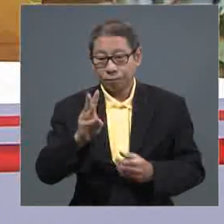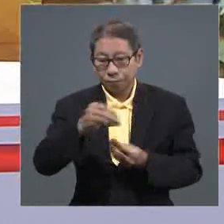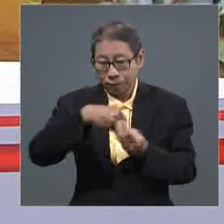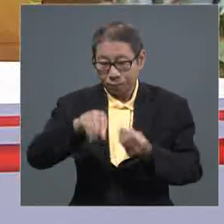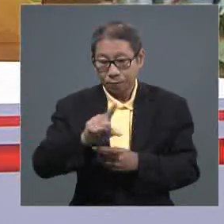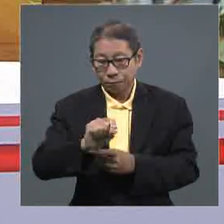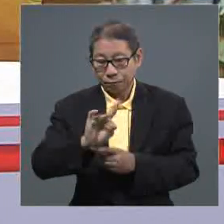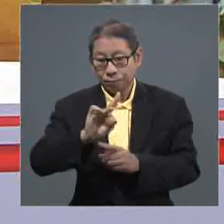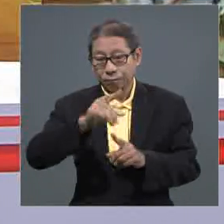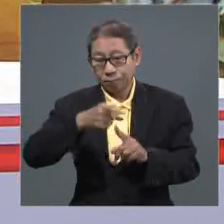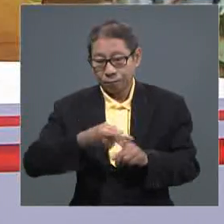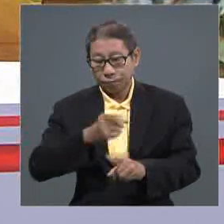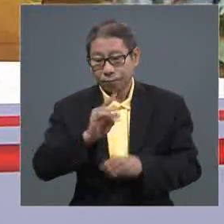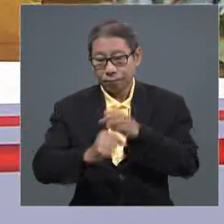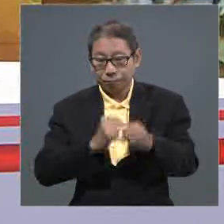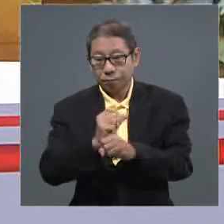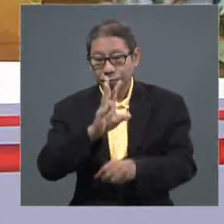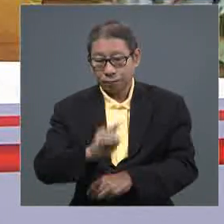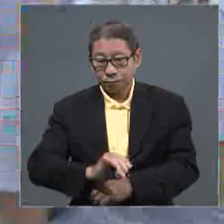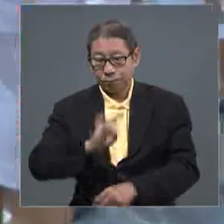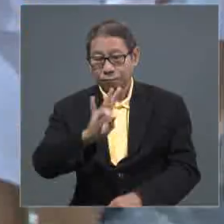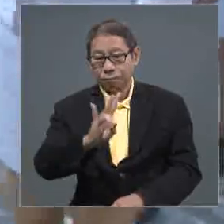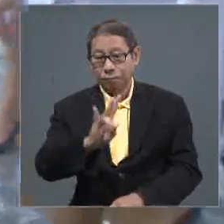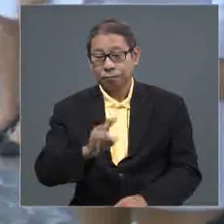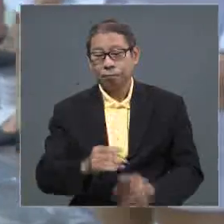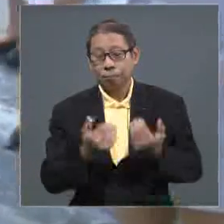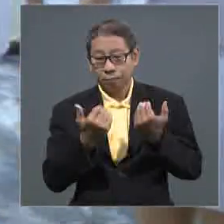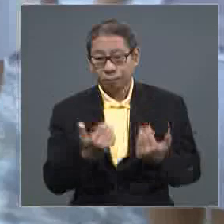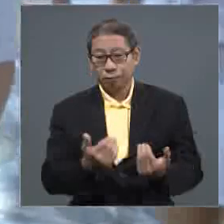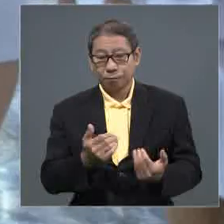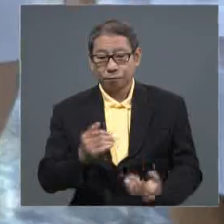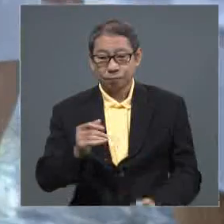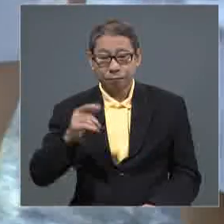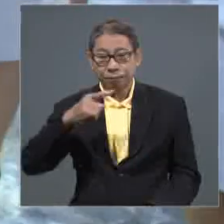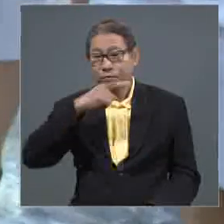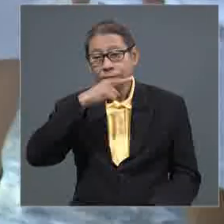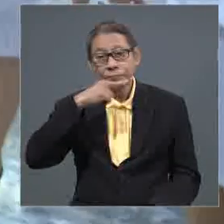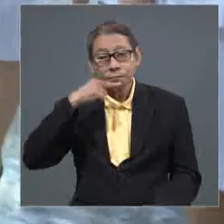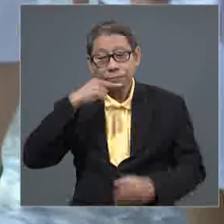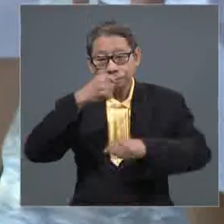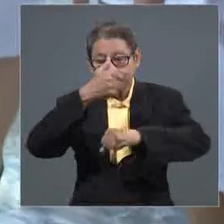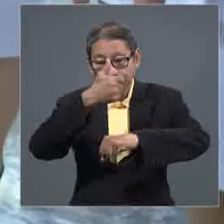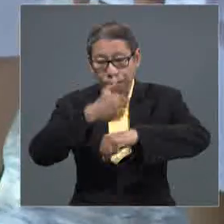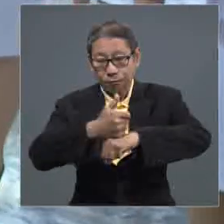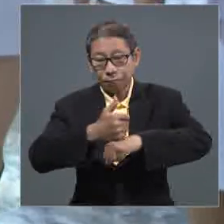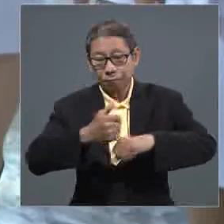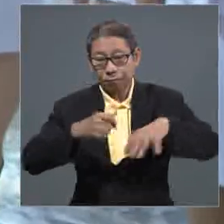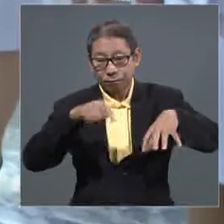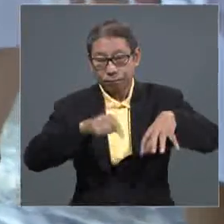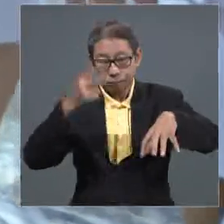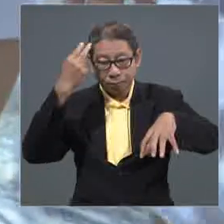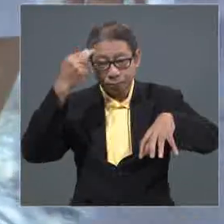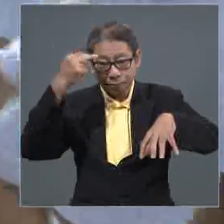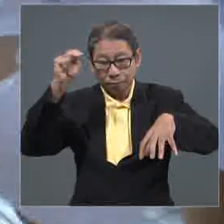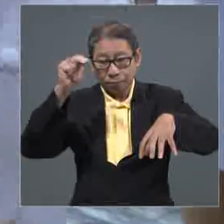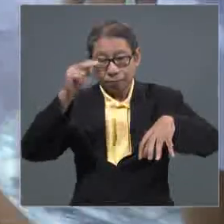อบ28กรกฎาคม2567ครับวันนี้นางสาวจิราพรสินธุไพรรัฐมนตรีประจำสำนักนายกรัฐมนตรี